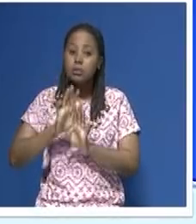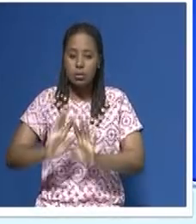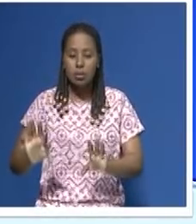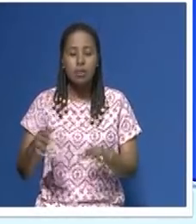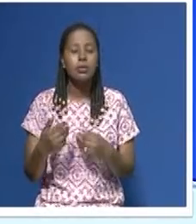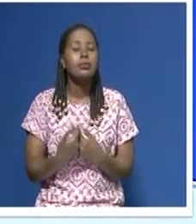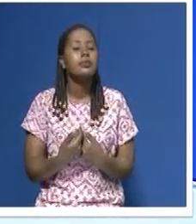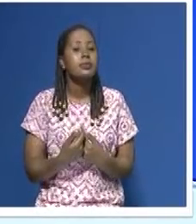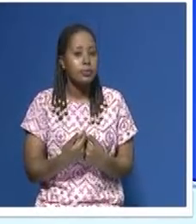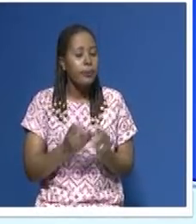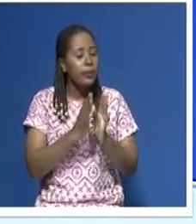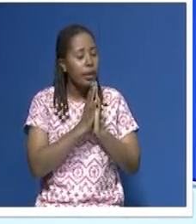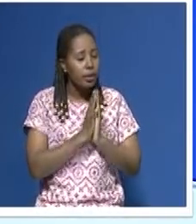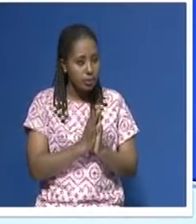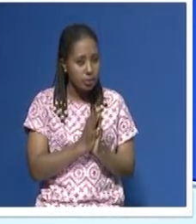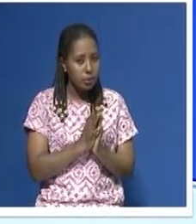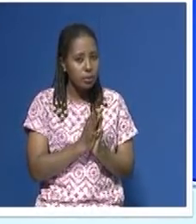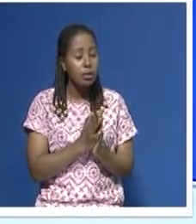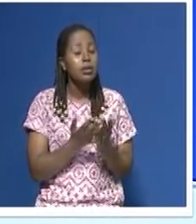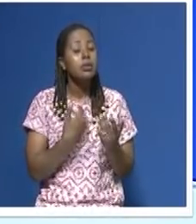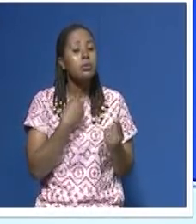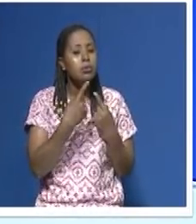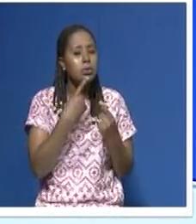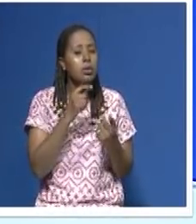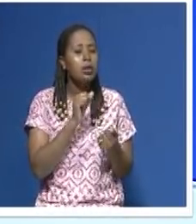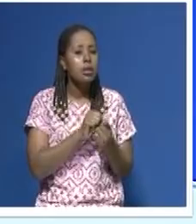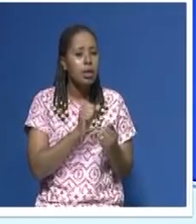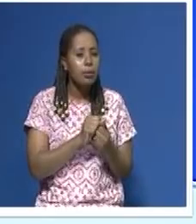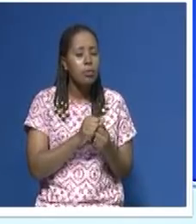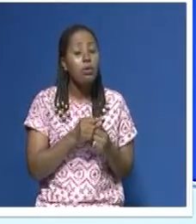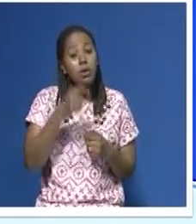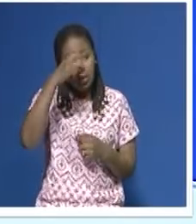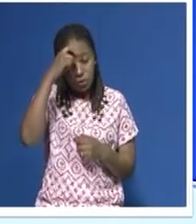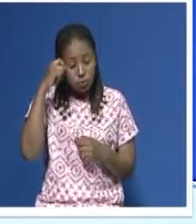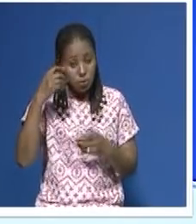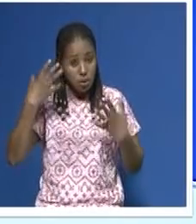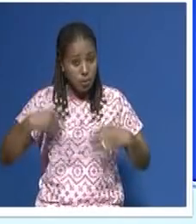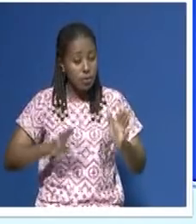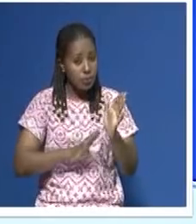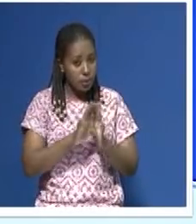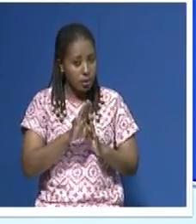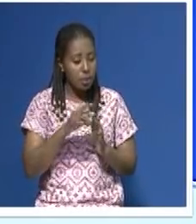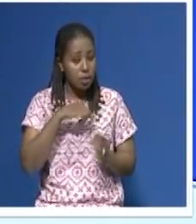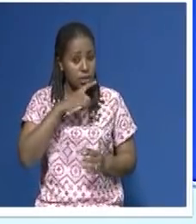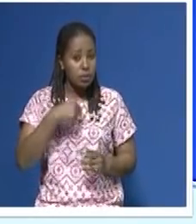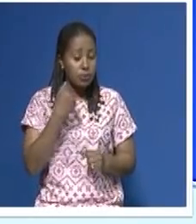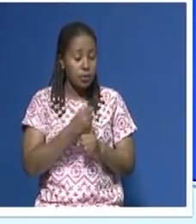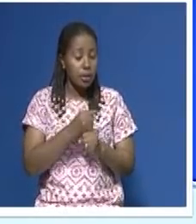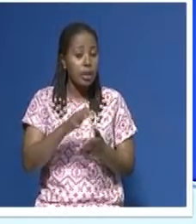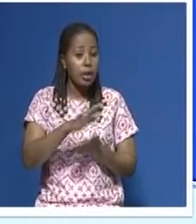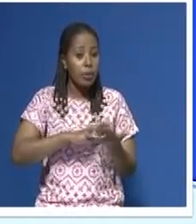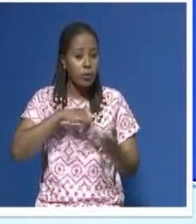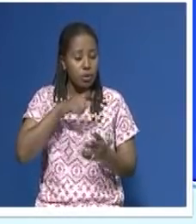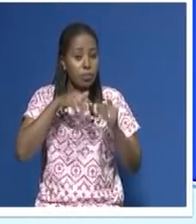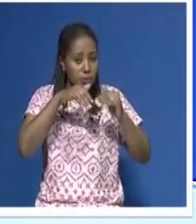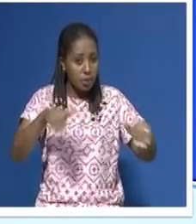amepata? Asante sana. Umezungumzia swala la joto la mwili kupanda. Mm. Tunavyofanya kwenye maeneo yetu ya